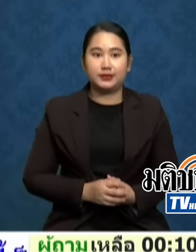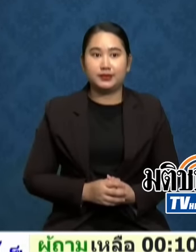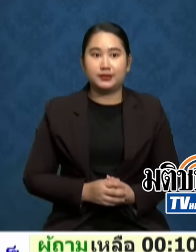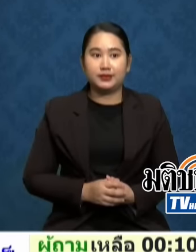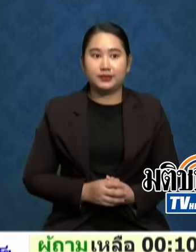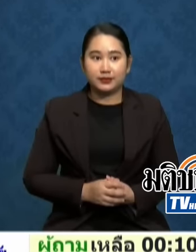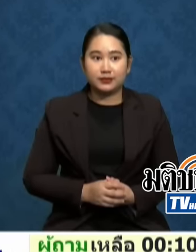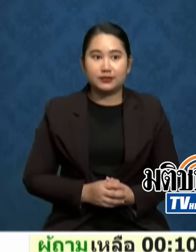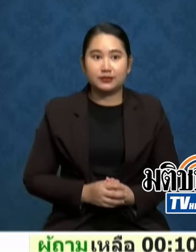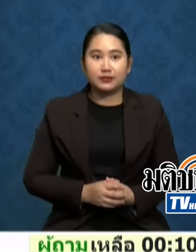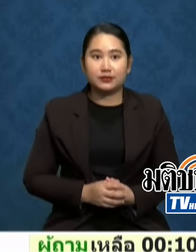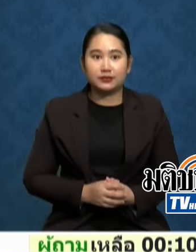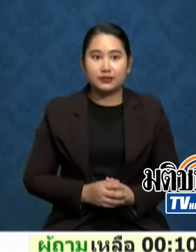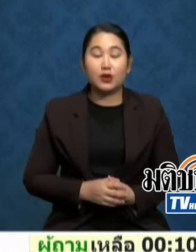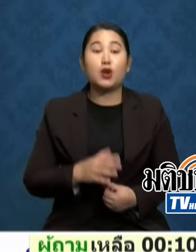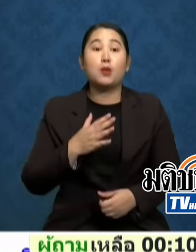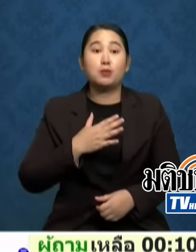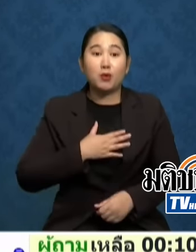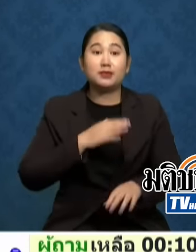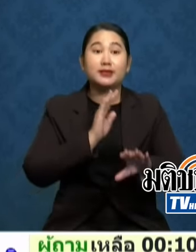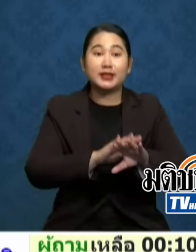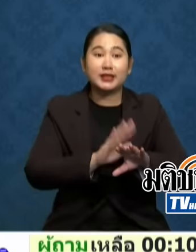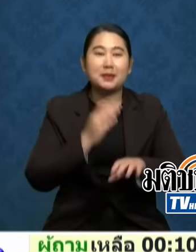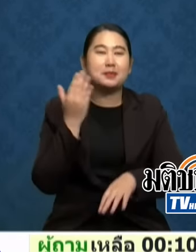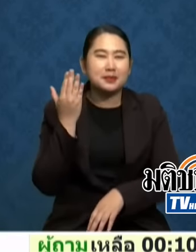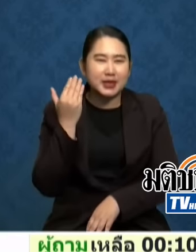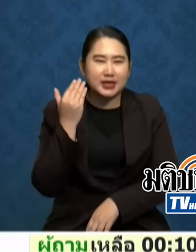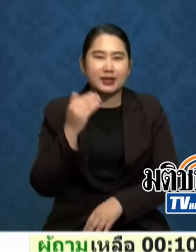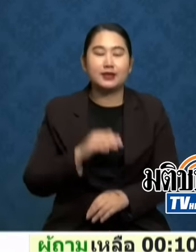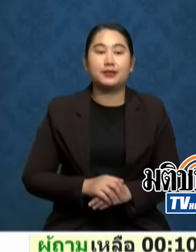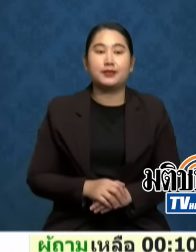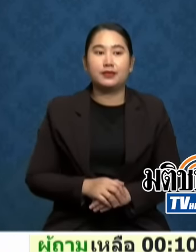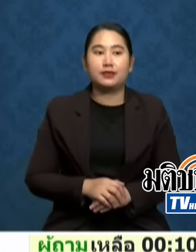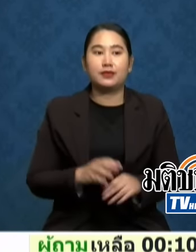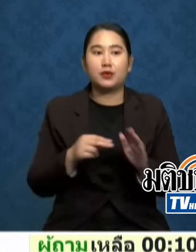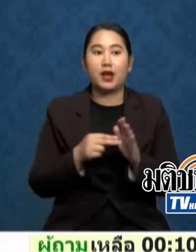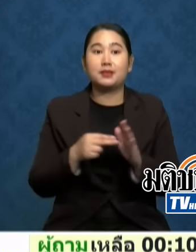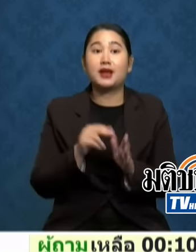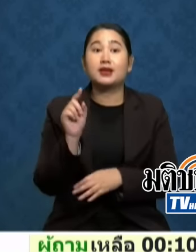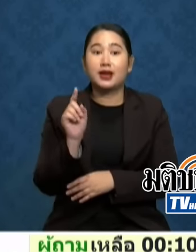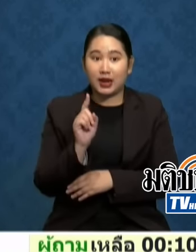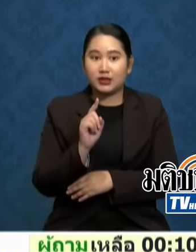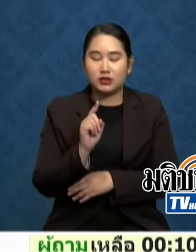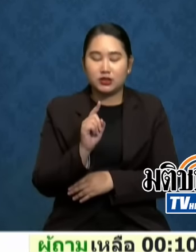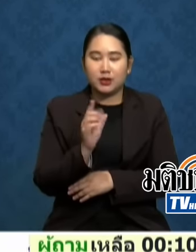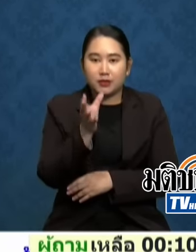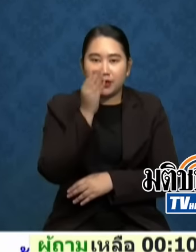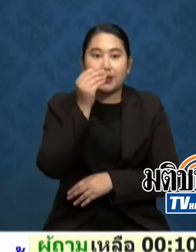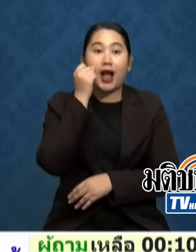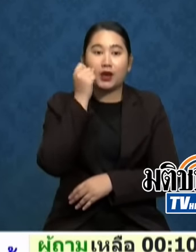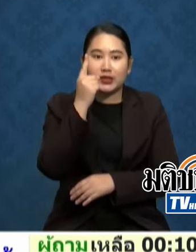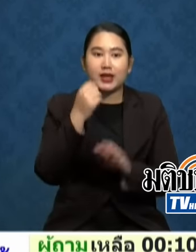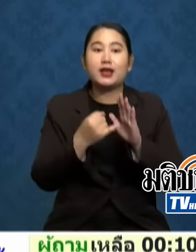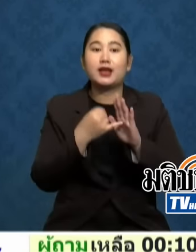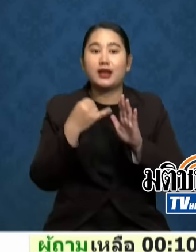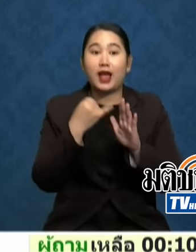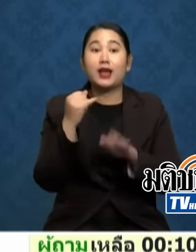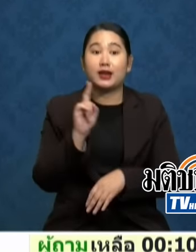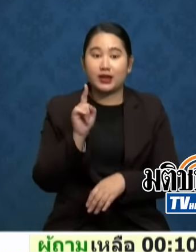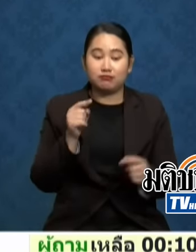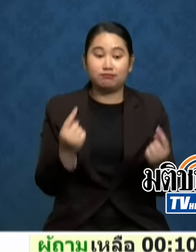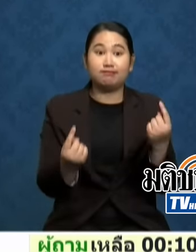แล้วท่านเปรียบเทียบกับที่ผมแจ้งเตือนเมื่อสักครู่เนี่ยท่านคิดว่าแบบไหนประชาชนจะเข้าใจง่ายกว่ากันท่